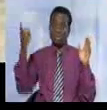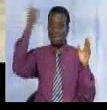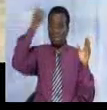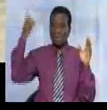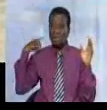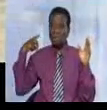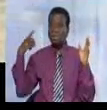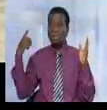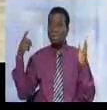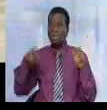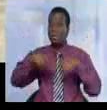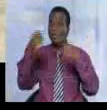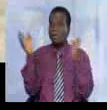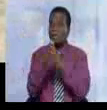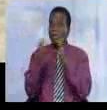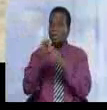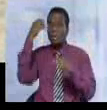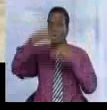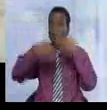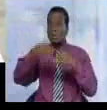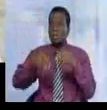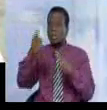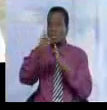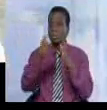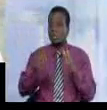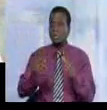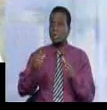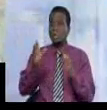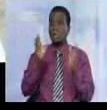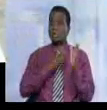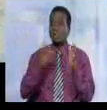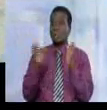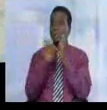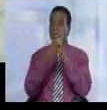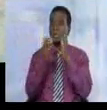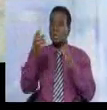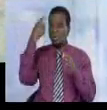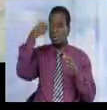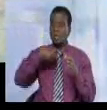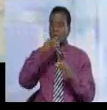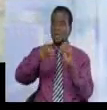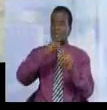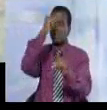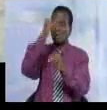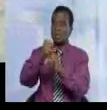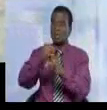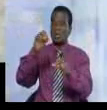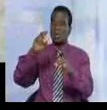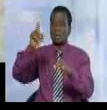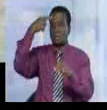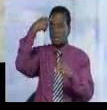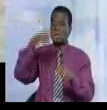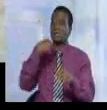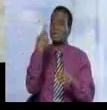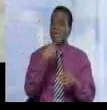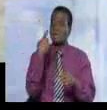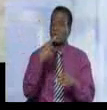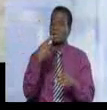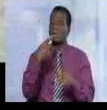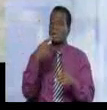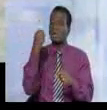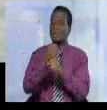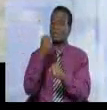se rassembler pour juger un degré en tout cas. Le Conseil constitutionnel, pour moi, c'est une institution de l'État qui joue un